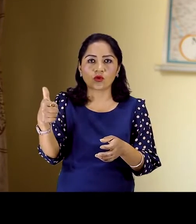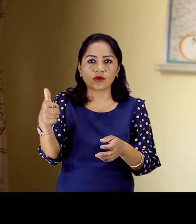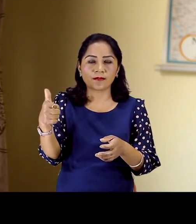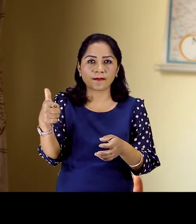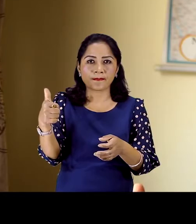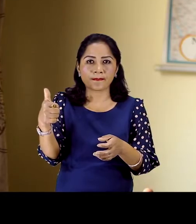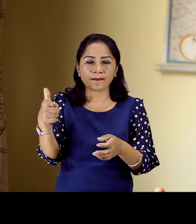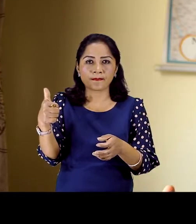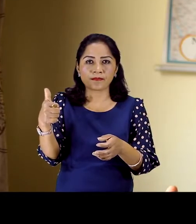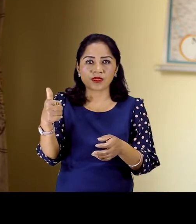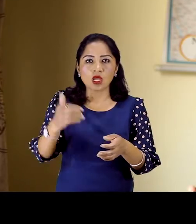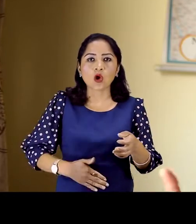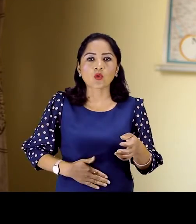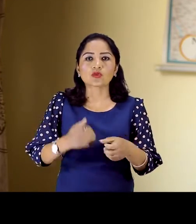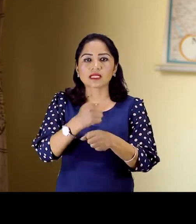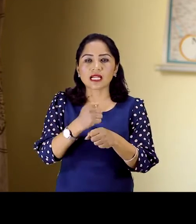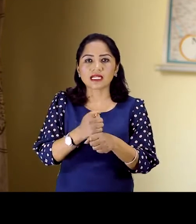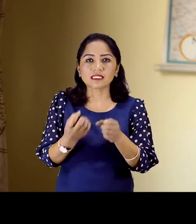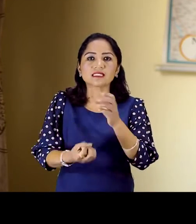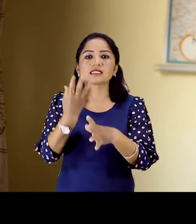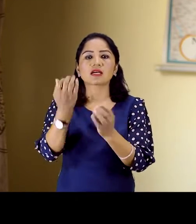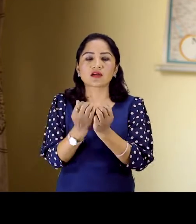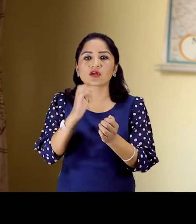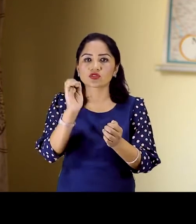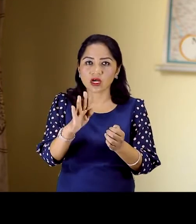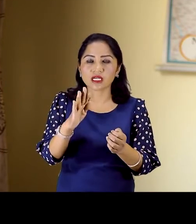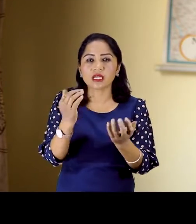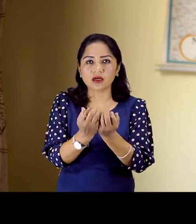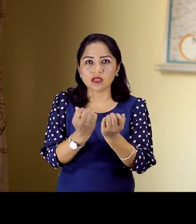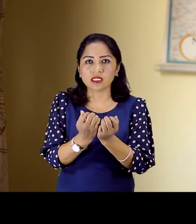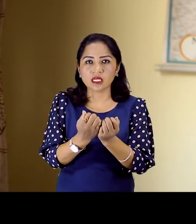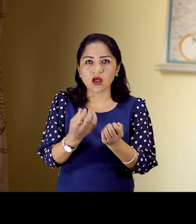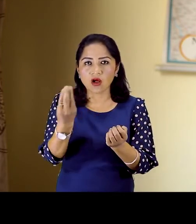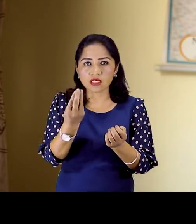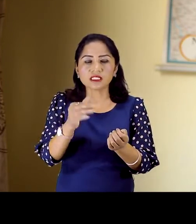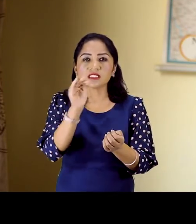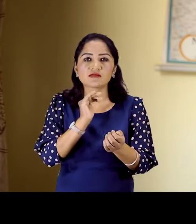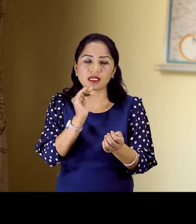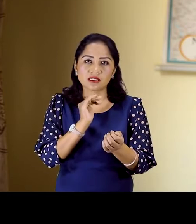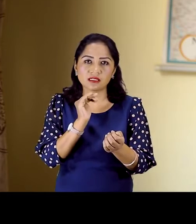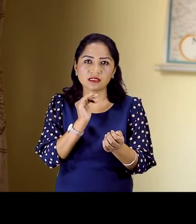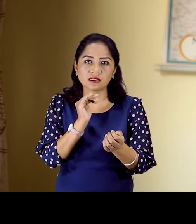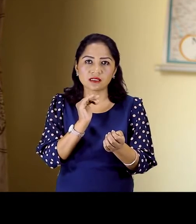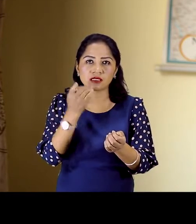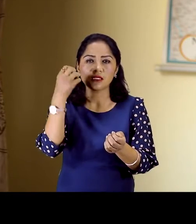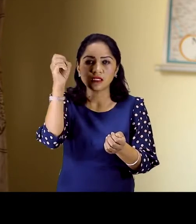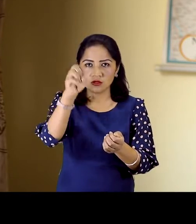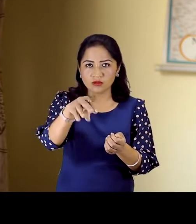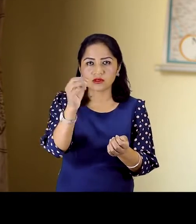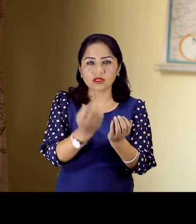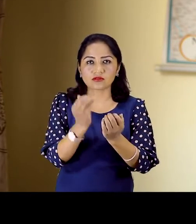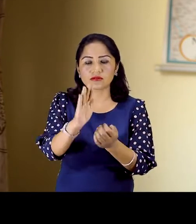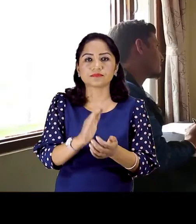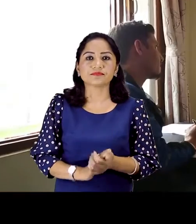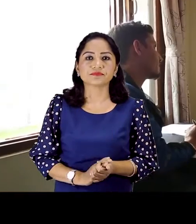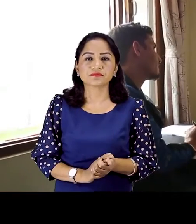रोजगारी सीजाना गरना शक्ने गरिकाना आमडे अलकेती ट्रेनिर उपड़ब्दा